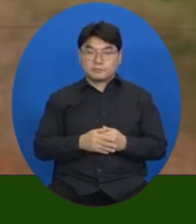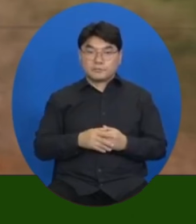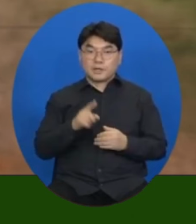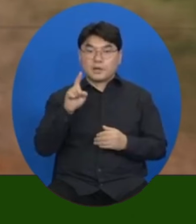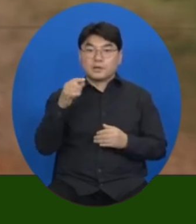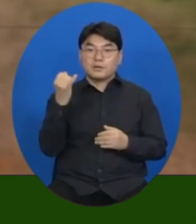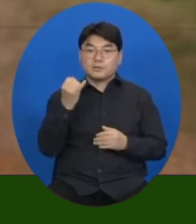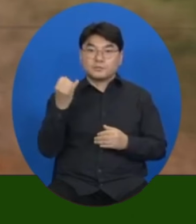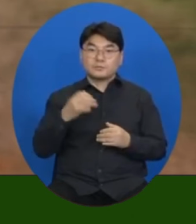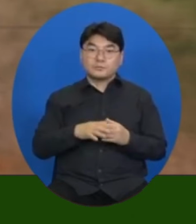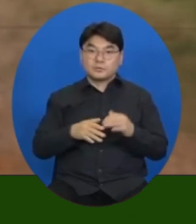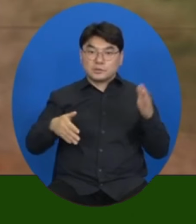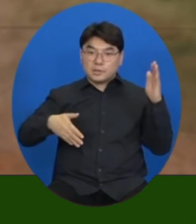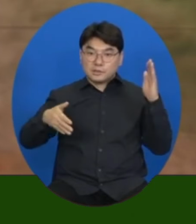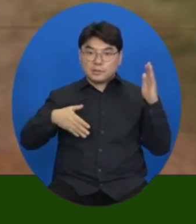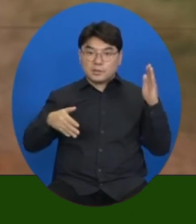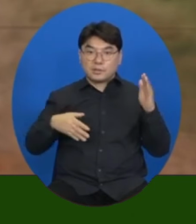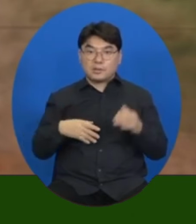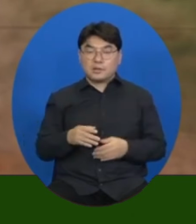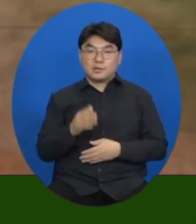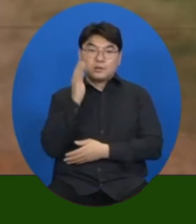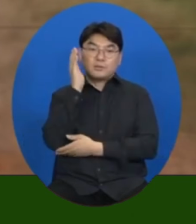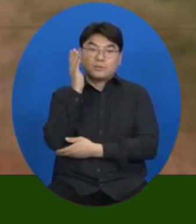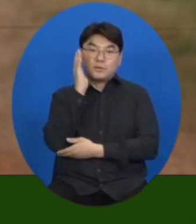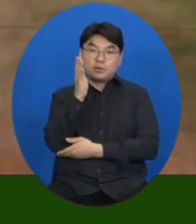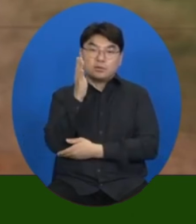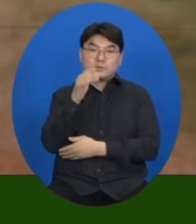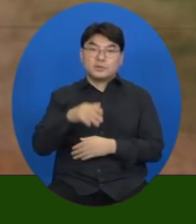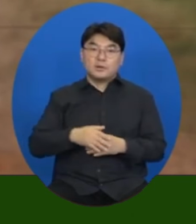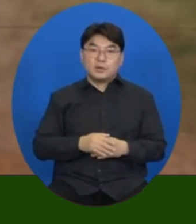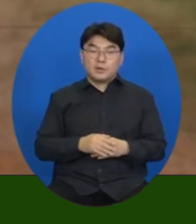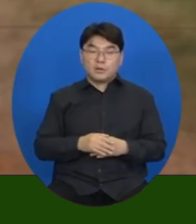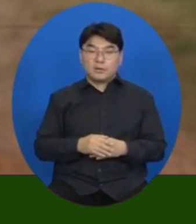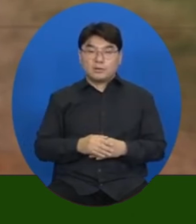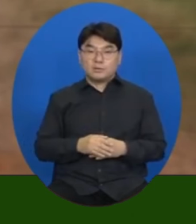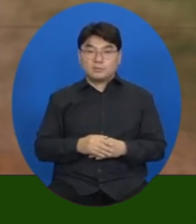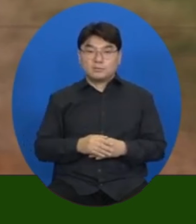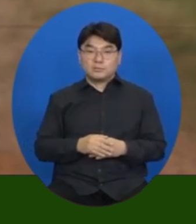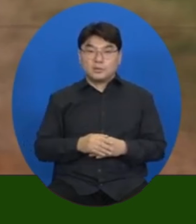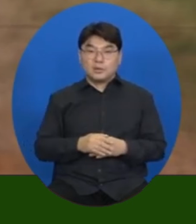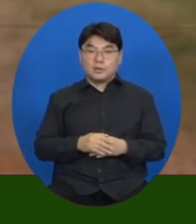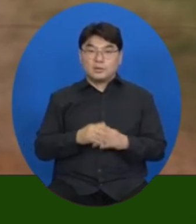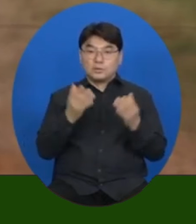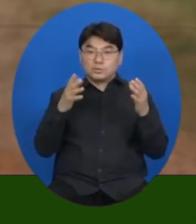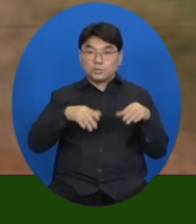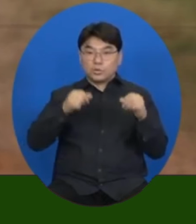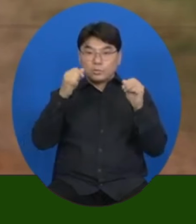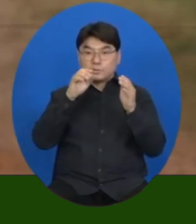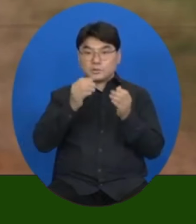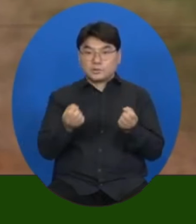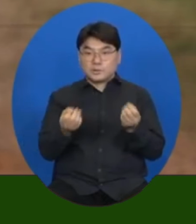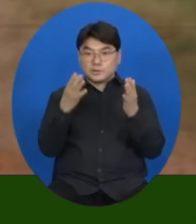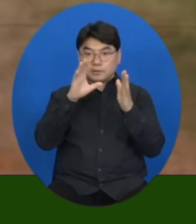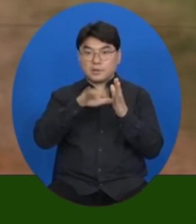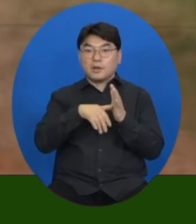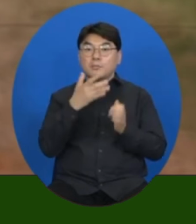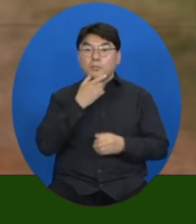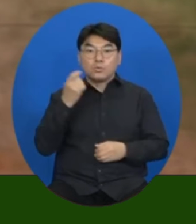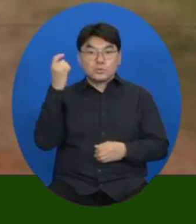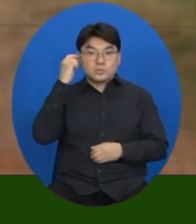연설을 하게 되는 데이 공립학교에서 졸업식에서 복음을